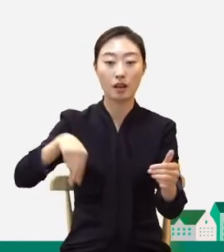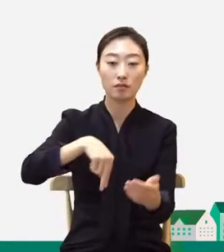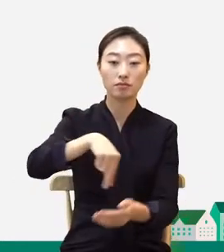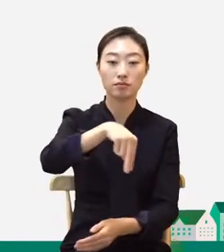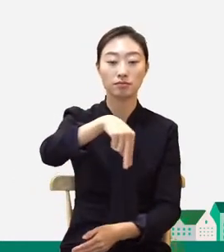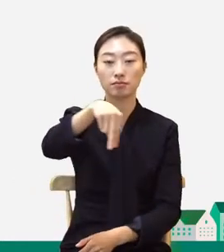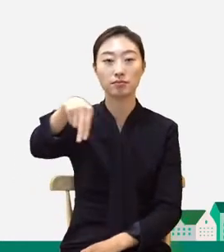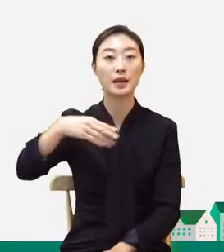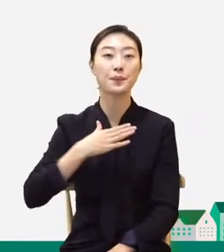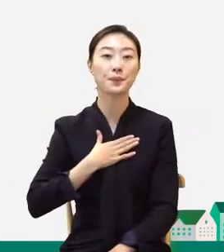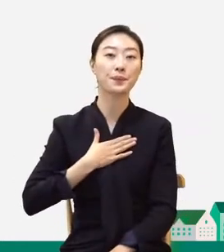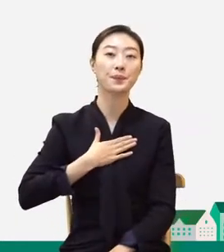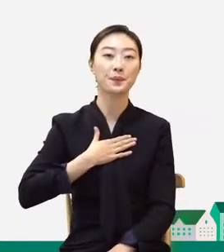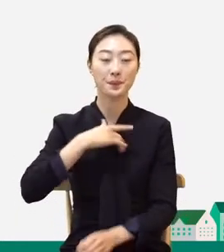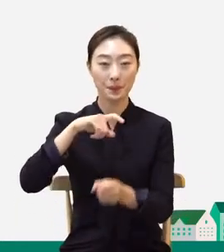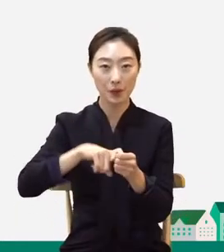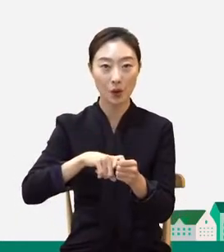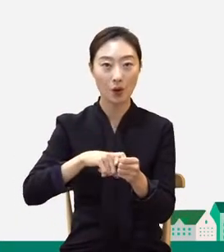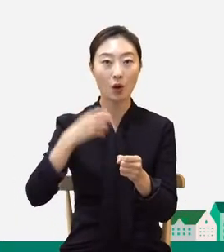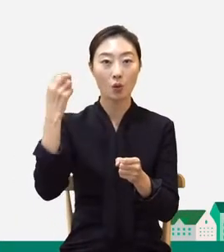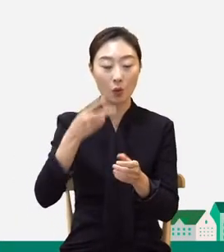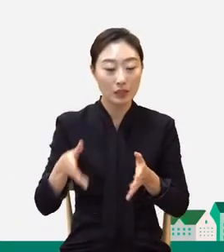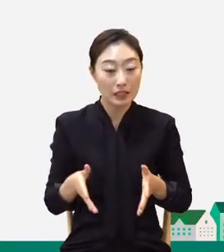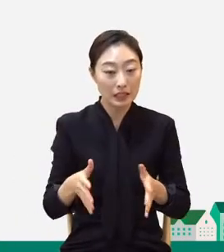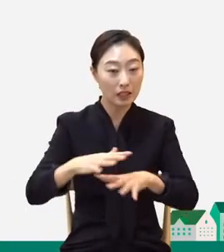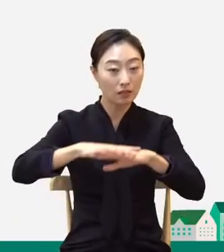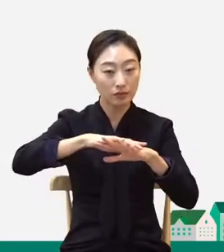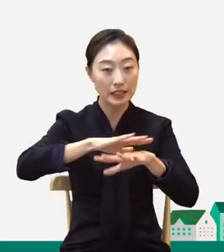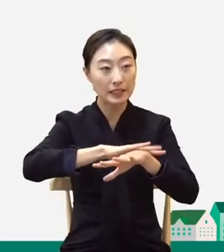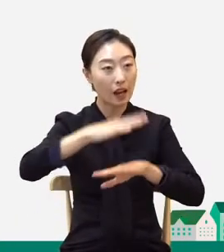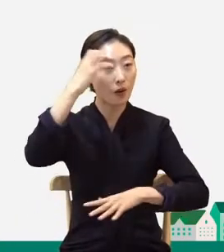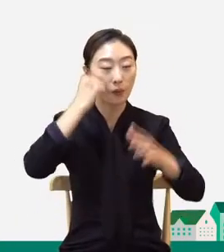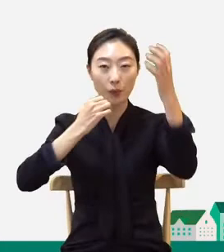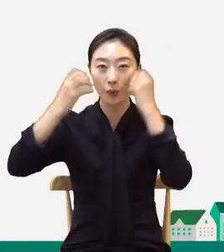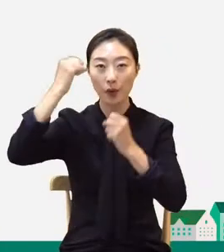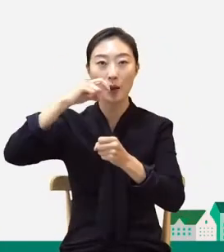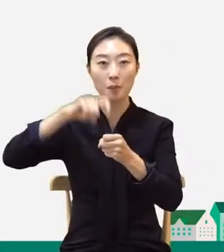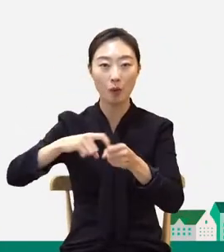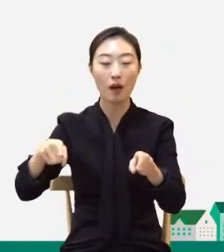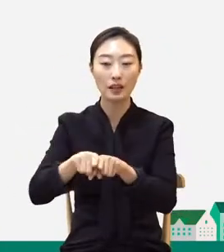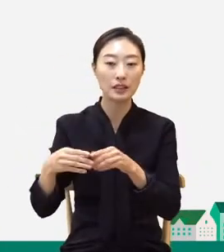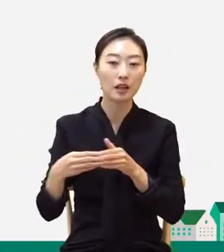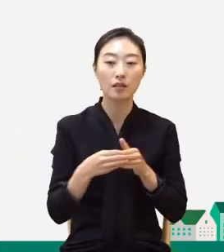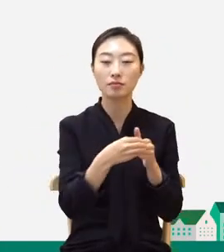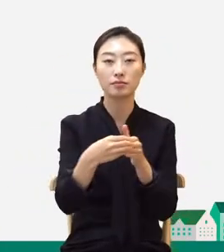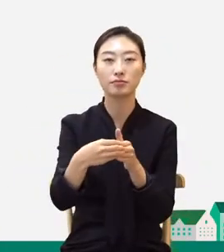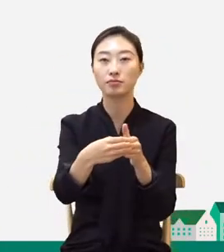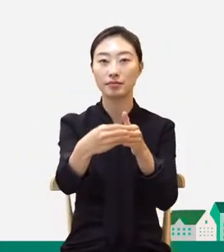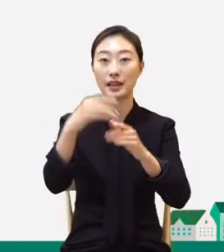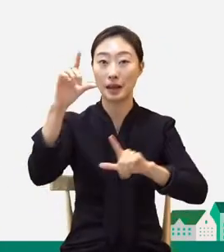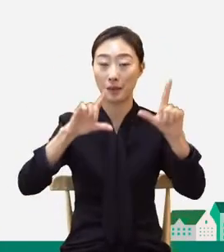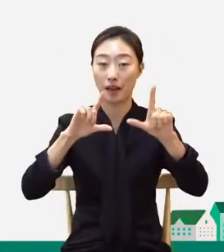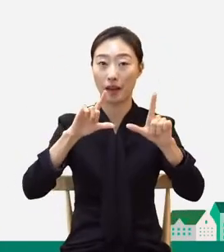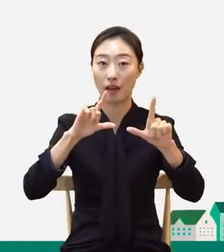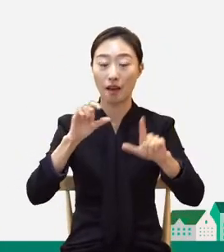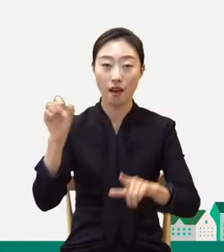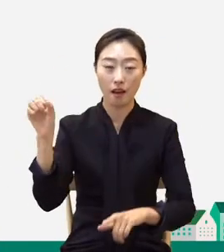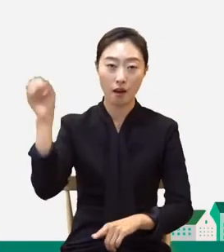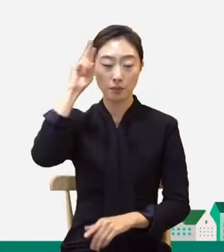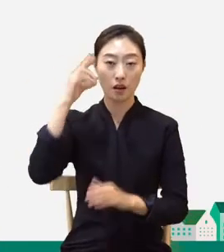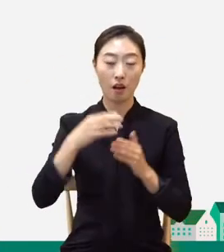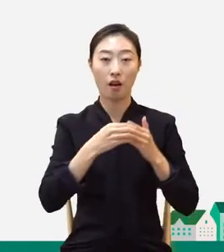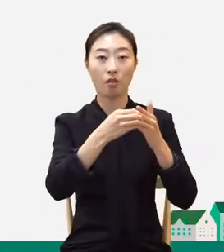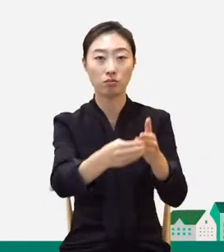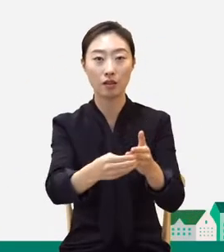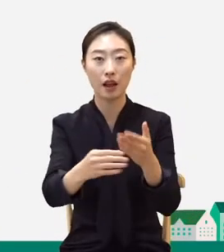또 그 지리도 익힐 겸 해가지고 모시고 동행하는 장면이고요. 또 갑자기 이동을 하셔서 이제